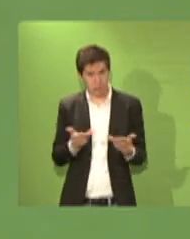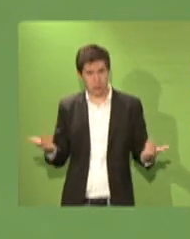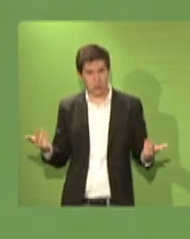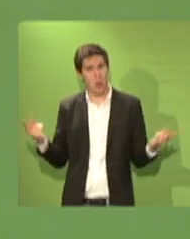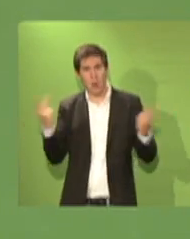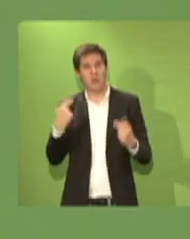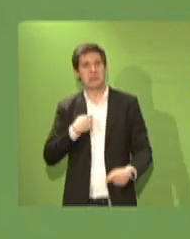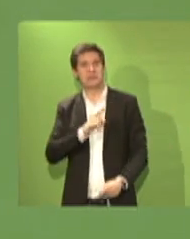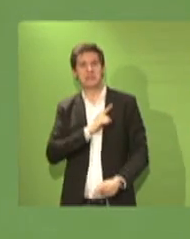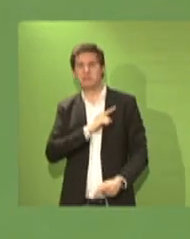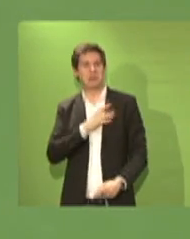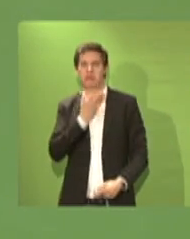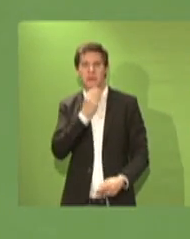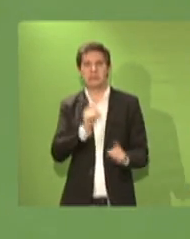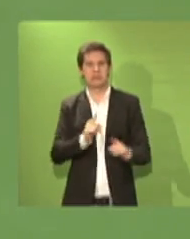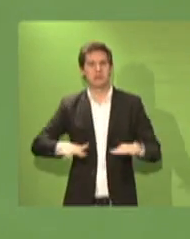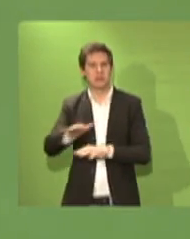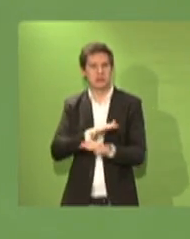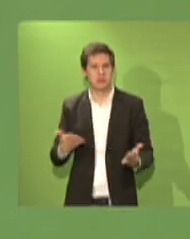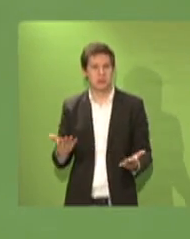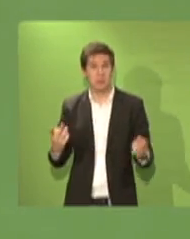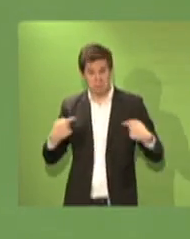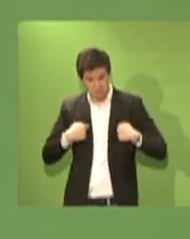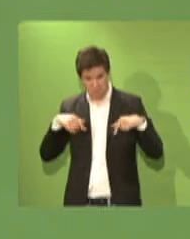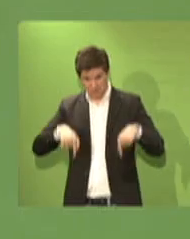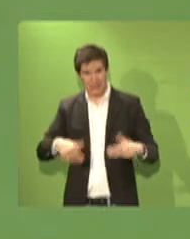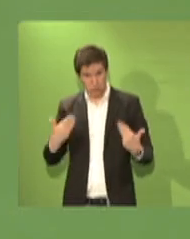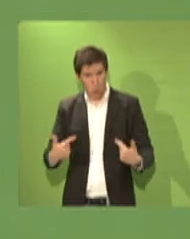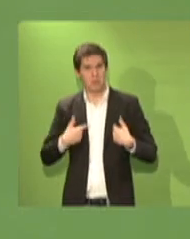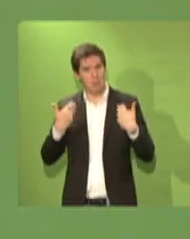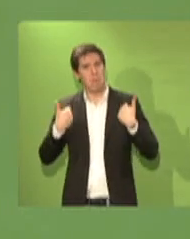gerne? Kann ich da, wo ich bin, so sein, wie ich bin?